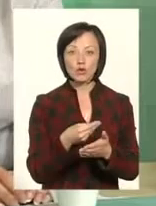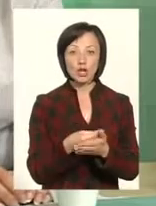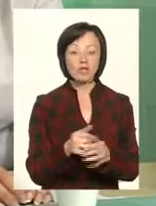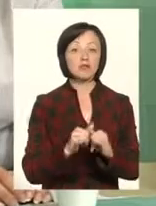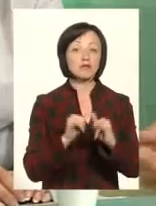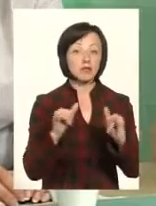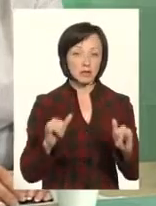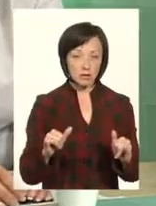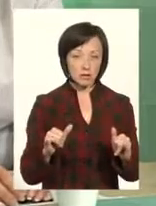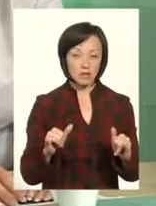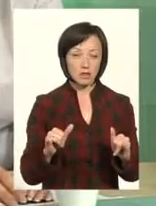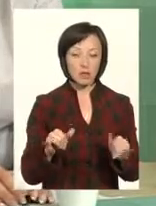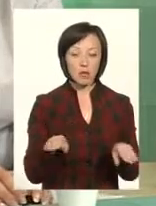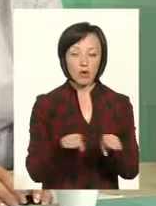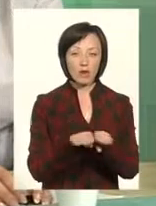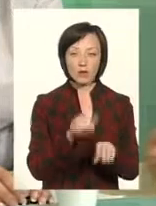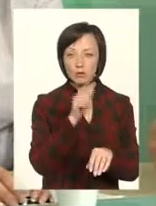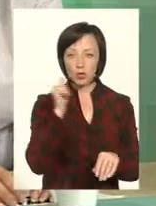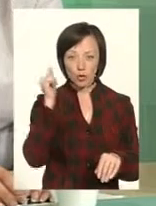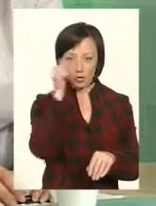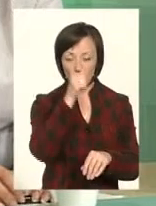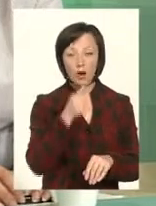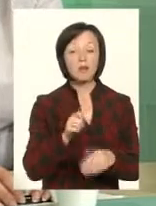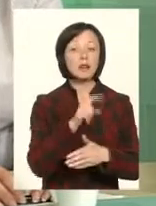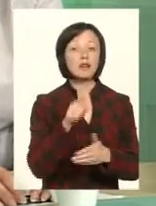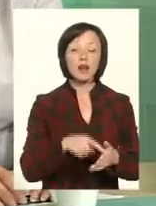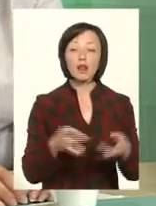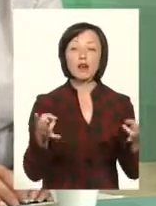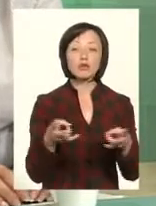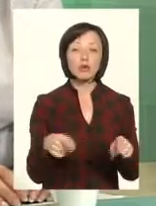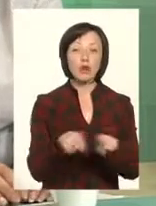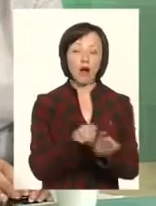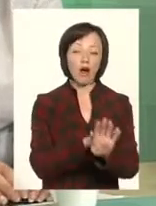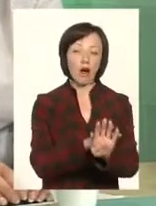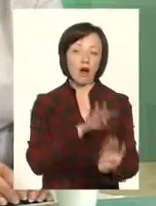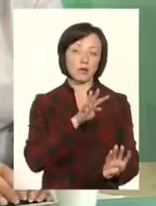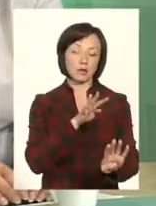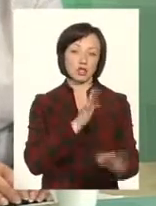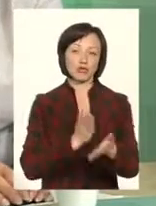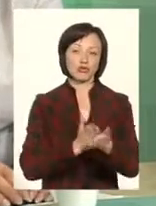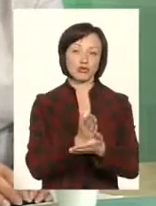більший відносно минулого року. Тоді питання, а для чого така армія чиновників